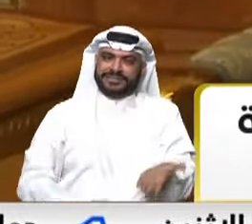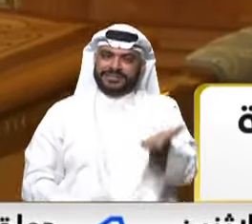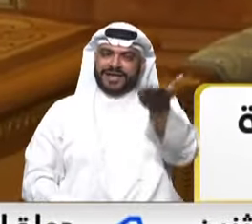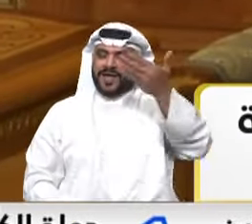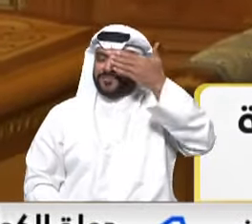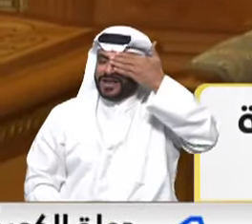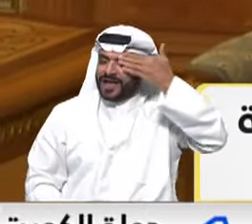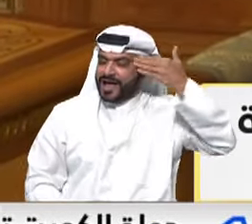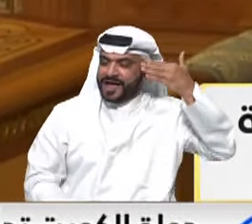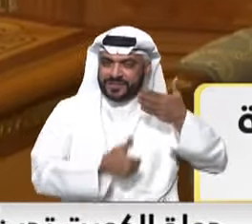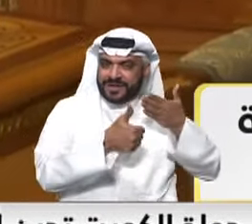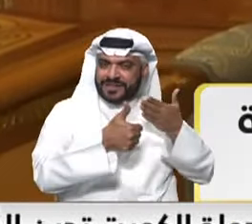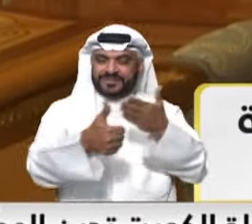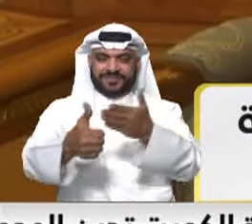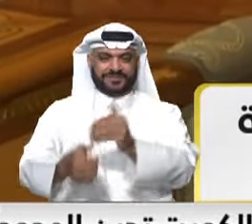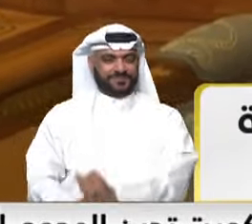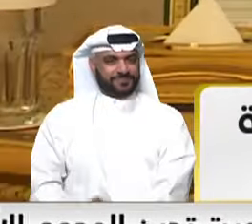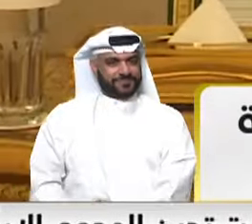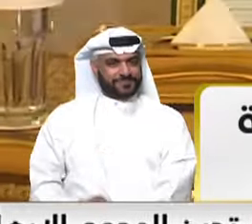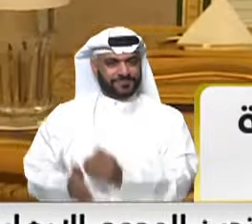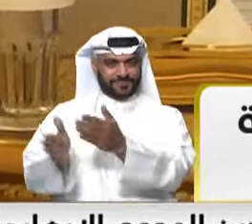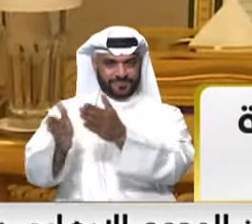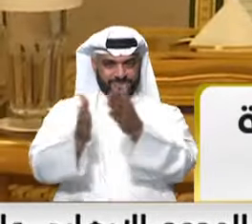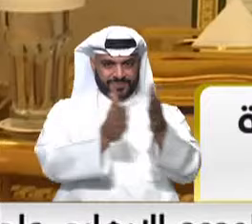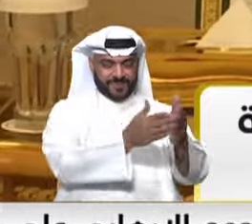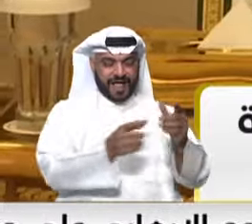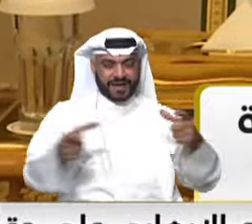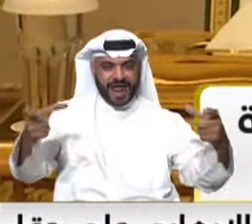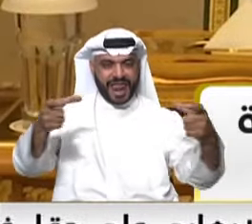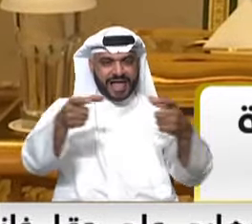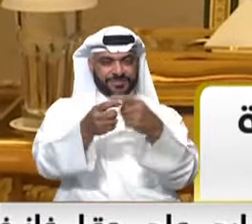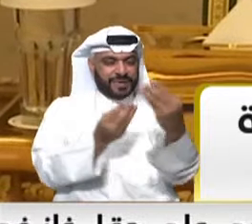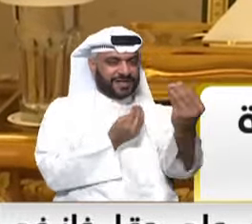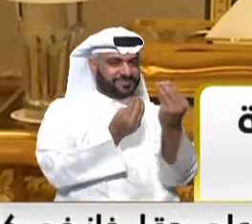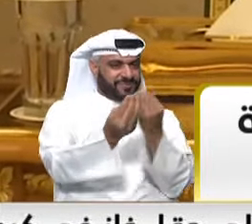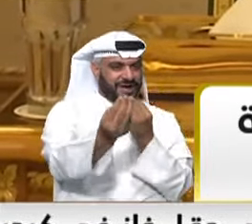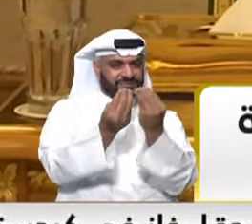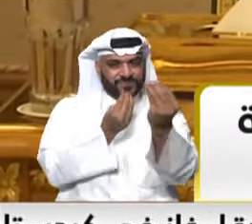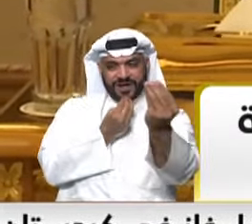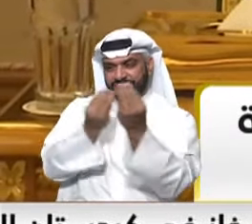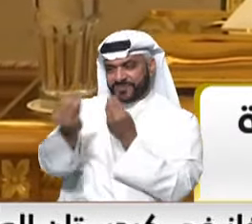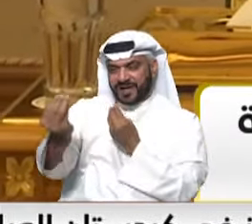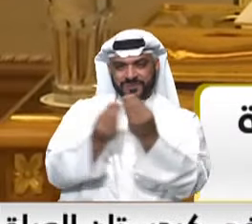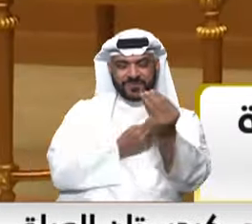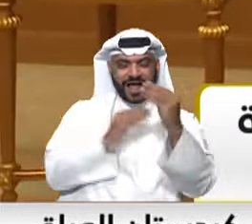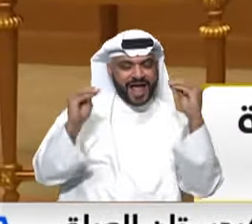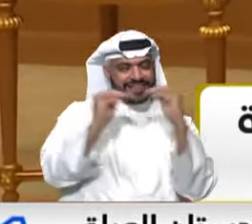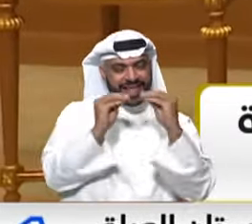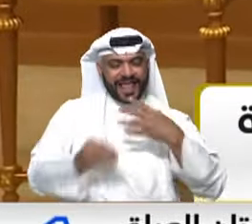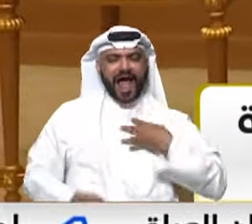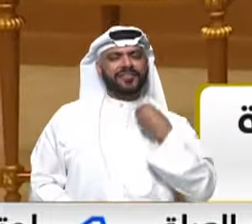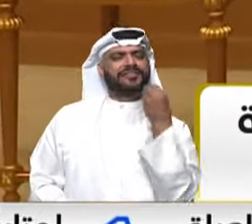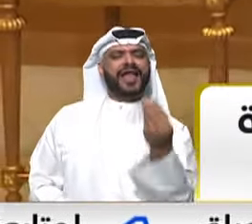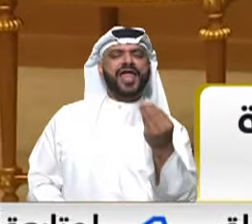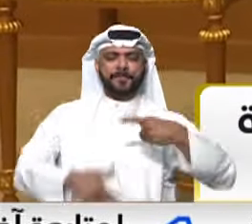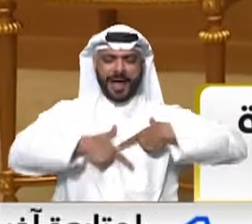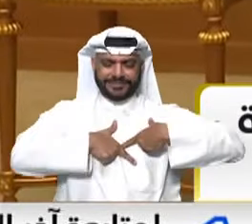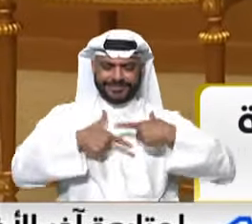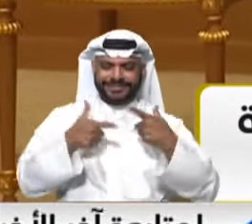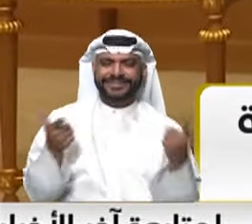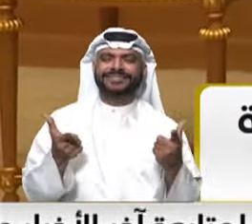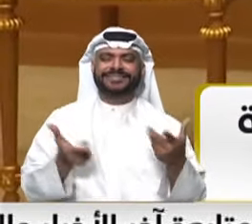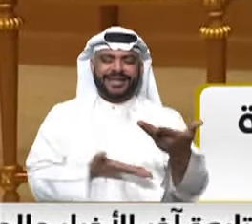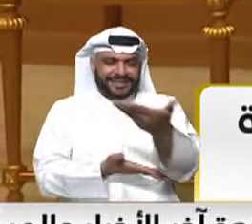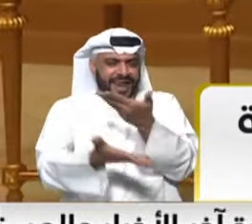الحكيمه لخادم الحرمين الشريفين تم خلال اللقاء تبادل الاحاديث الديه الطيبه التي جسدت عمق العلاقات